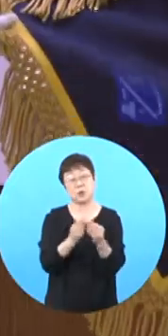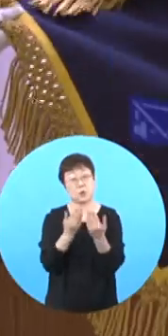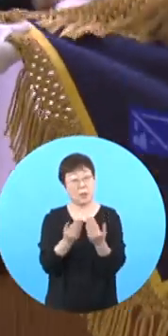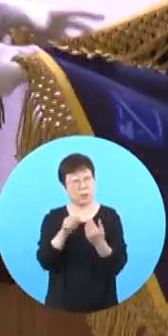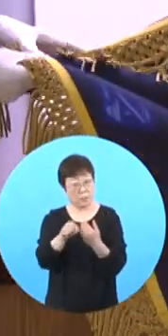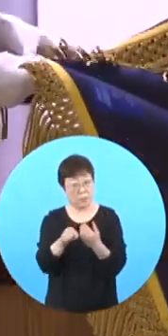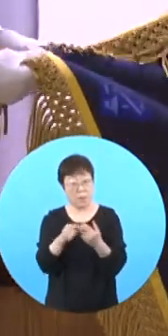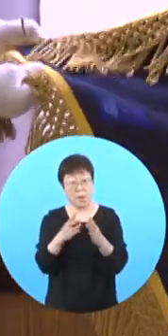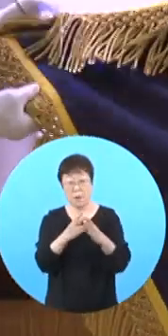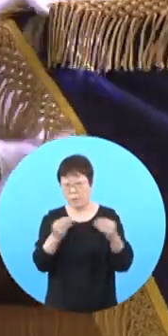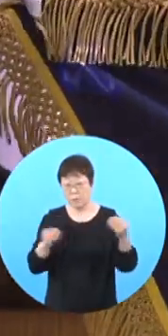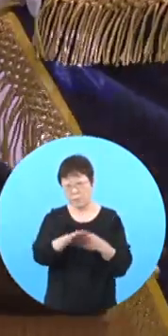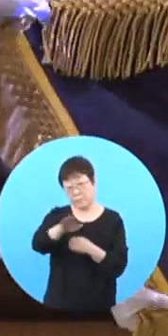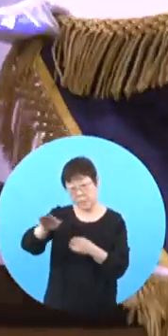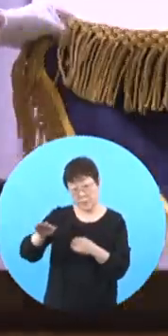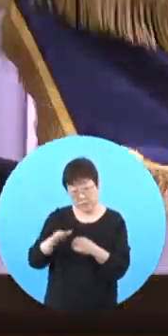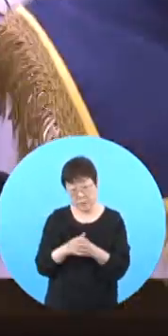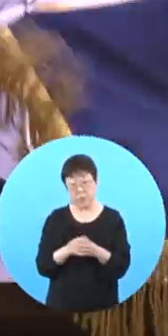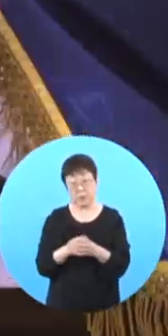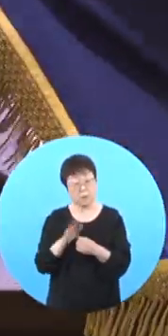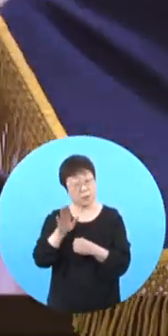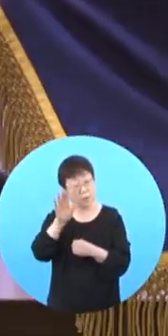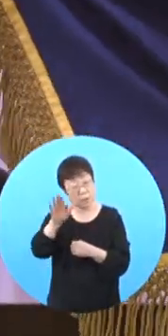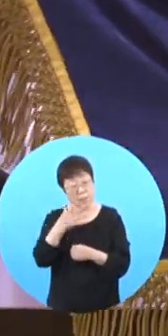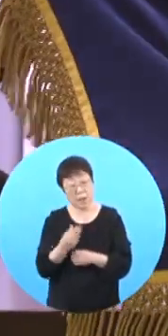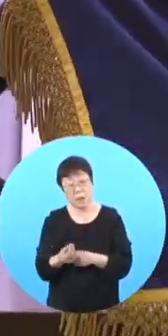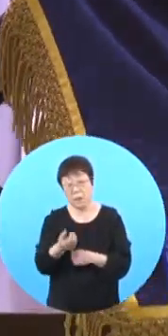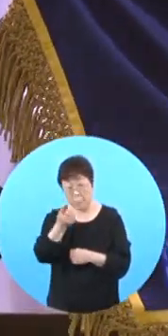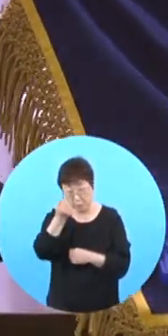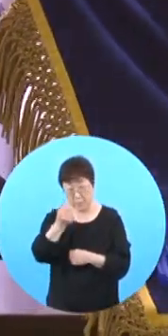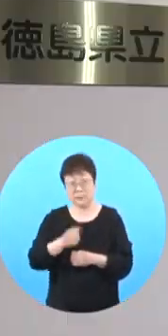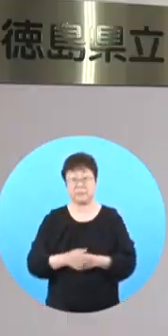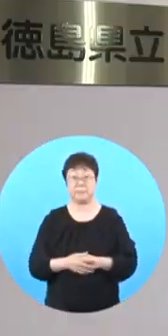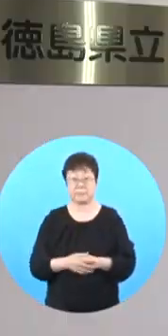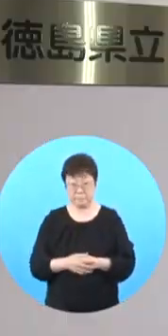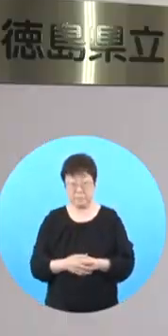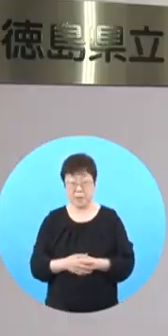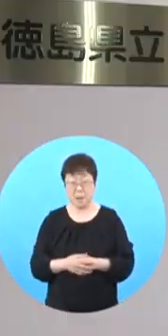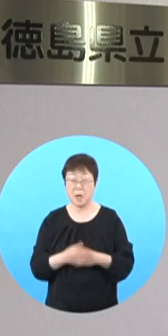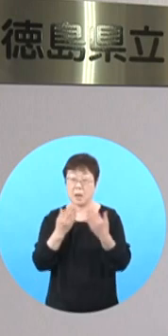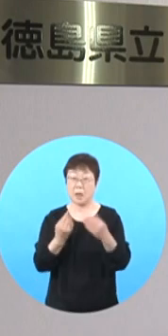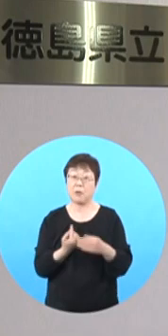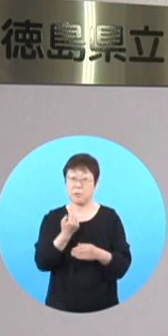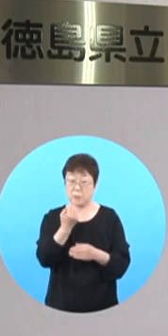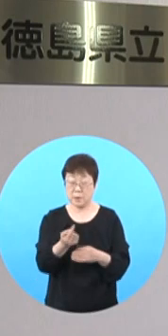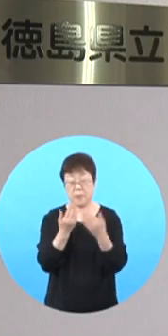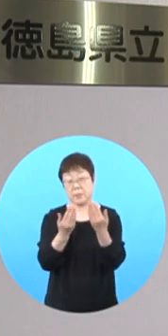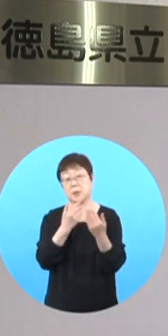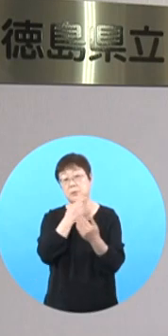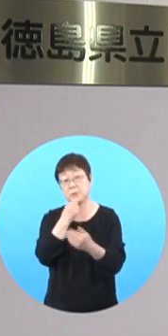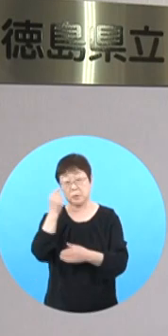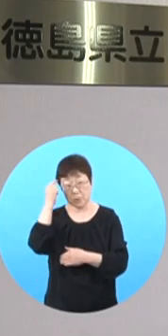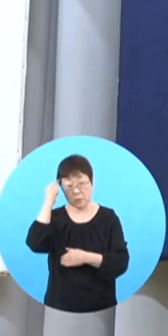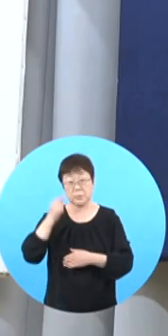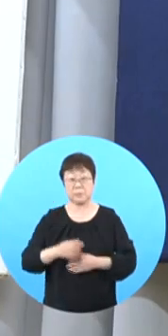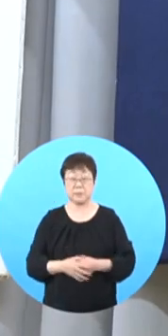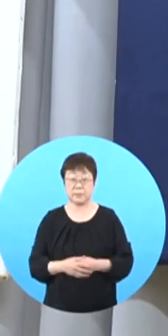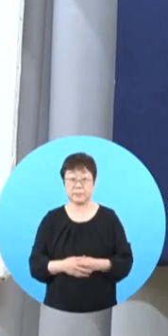校、ぜひ多くの皆さん方にこれからも関心を持っていただき、門を叩いていただきたいと思います。